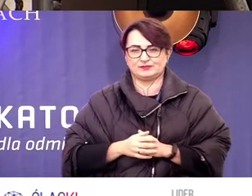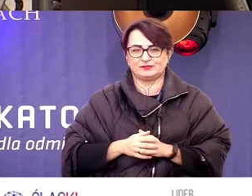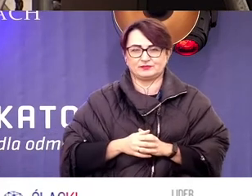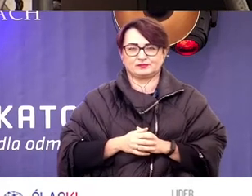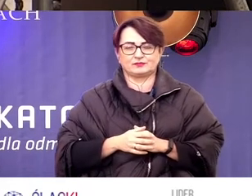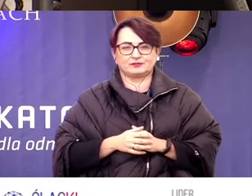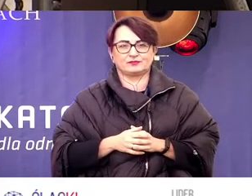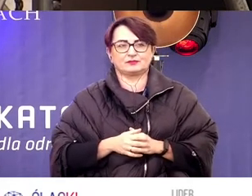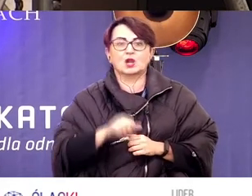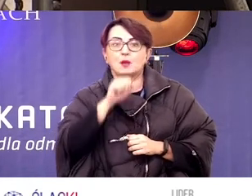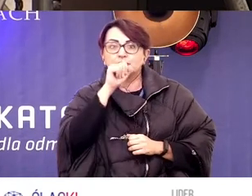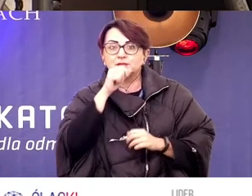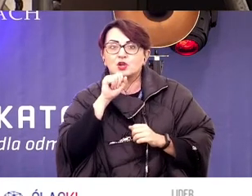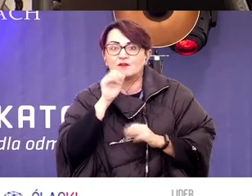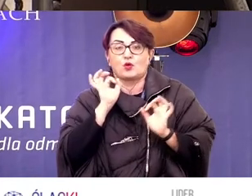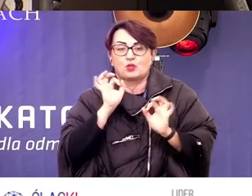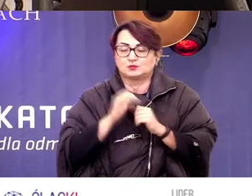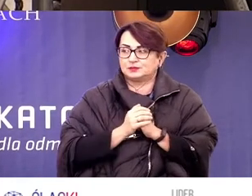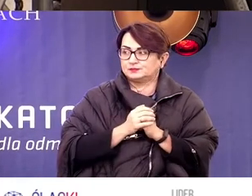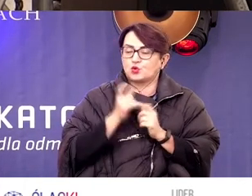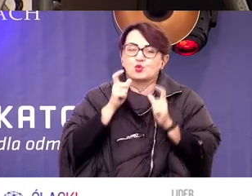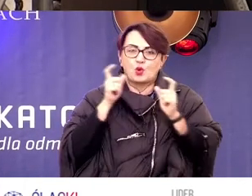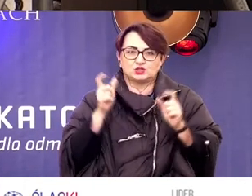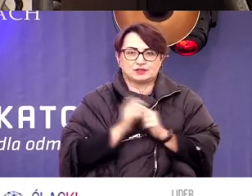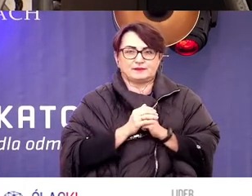troszkę. Bliżej, teraz, tak? Dobrze.